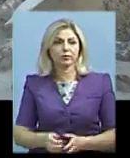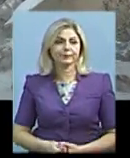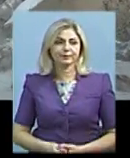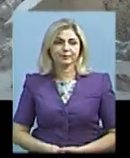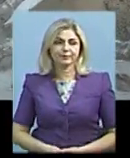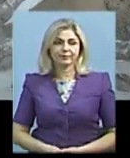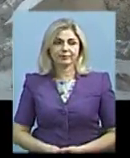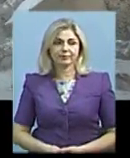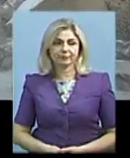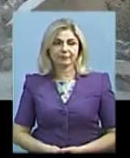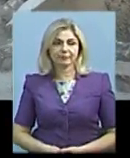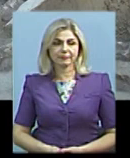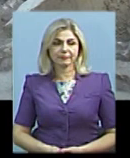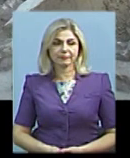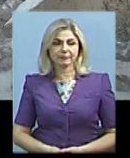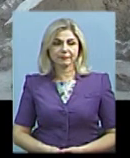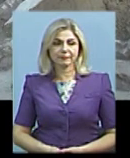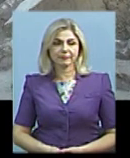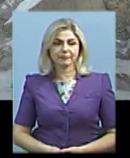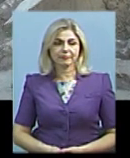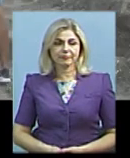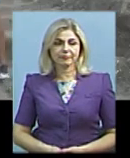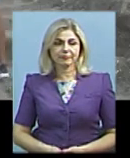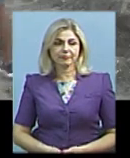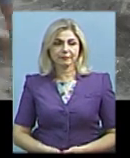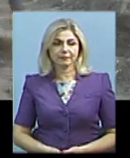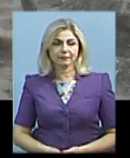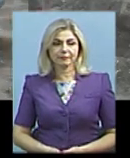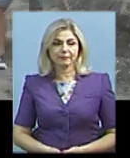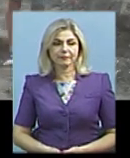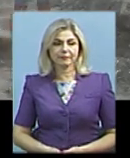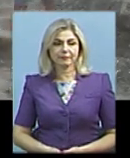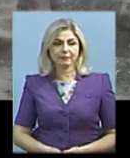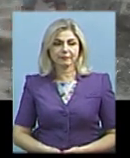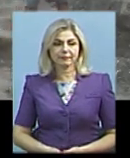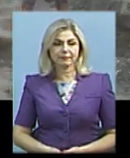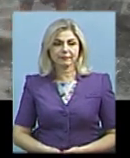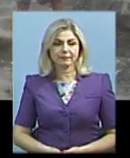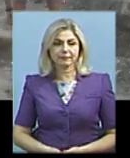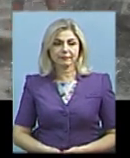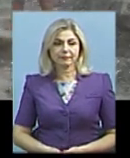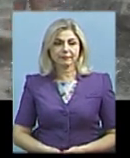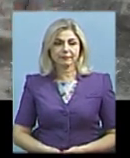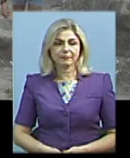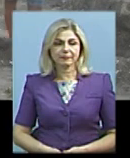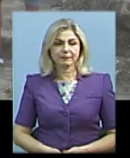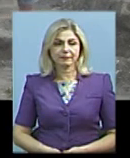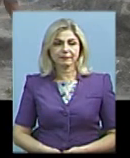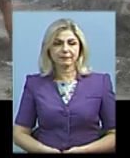кубов перевернути, щоб знайти. А чуть правій і на север – красний флажок, древня